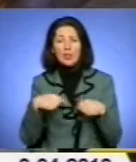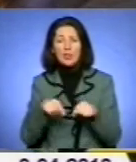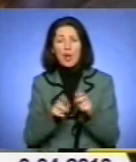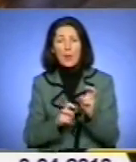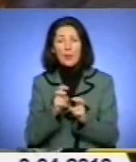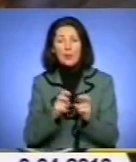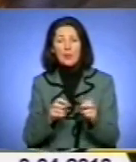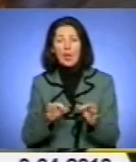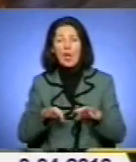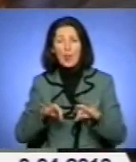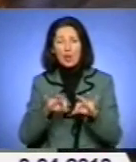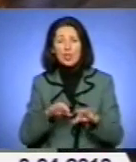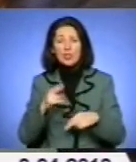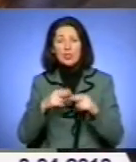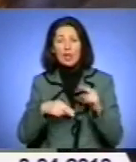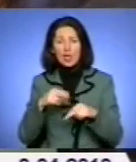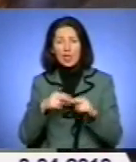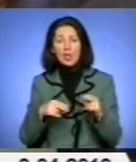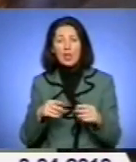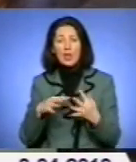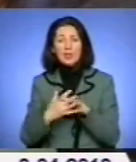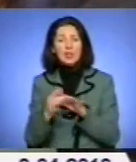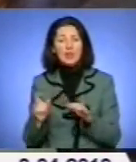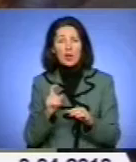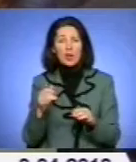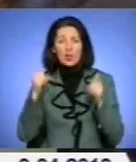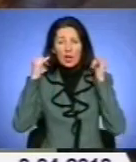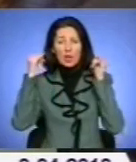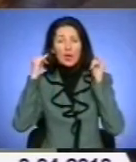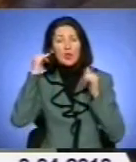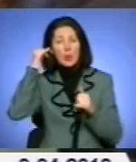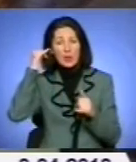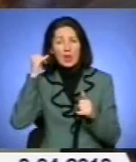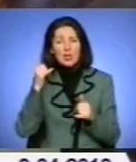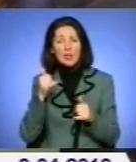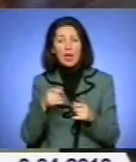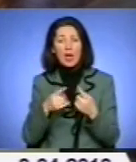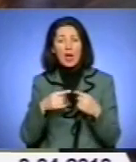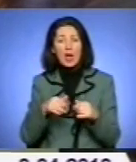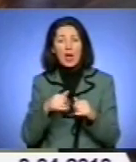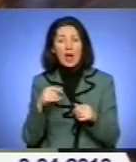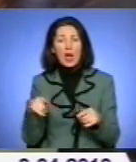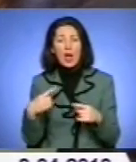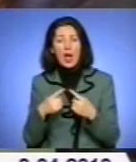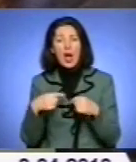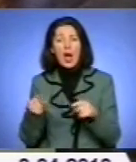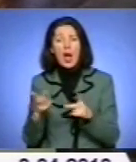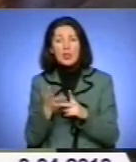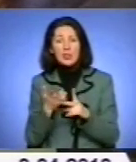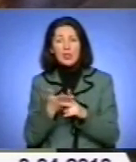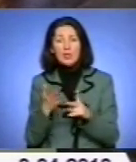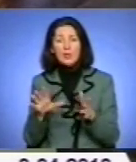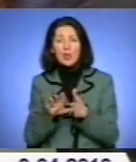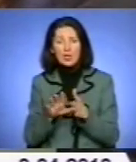Казахстана в машиностроении, телекоммуникациях, сельского хозяйства, строительства, развития альтернативной энергетики. Здесь я хотел бы сказать,